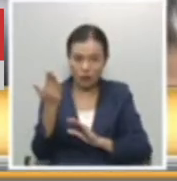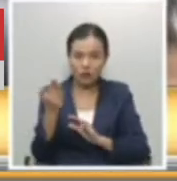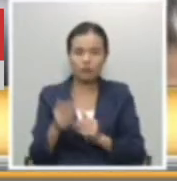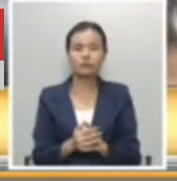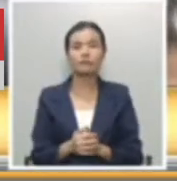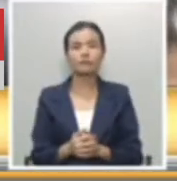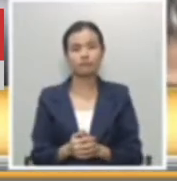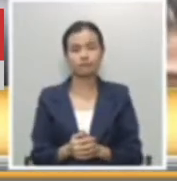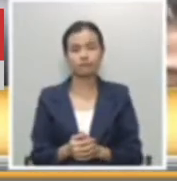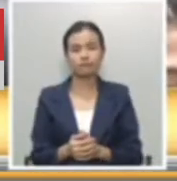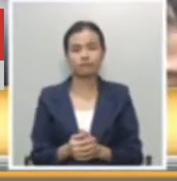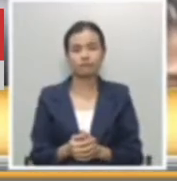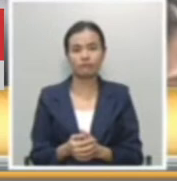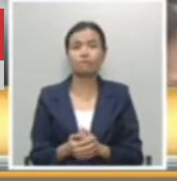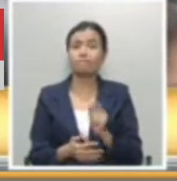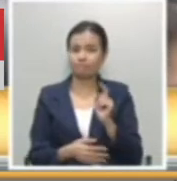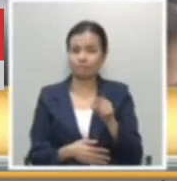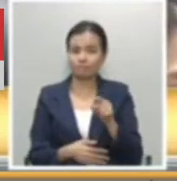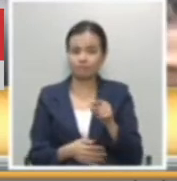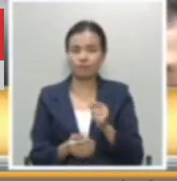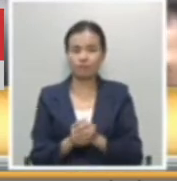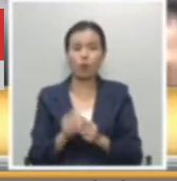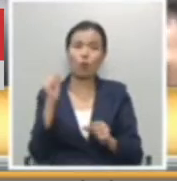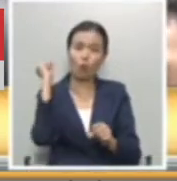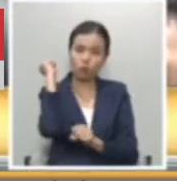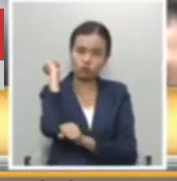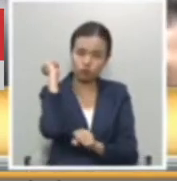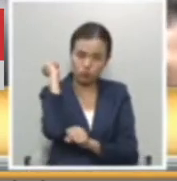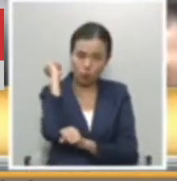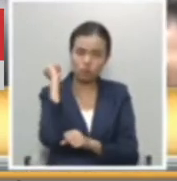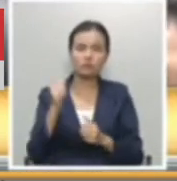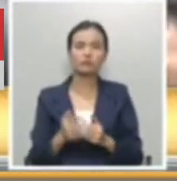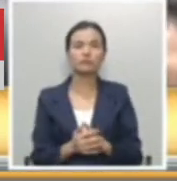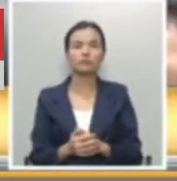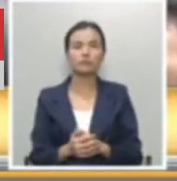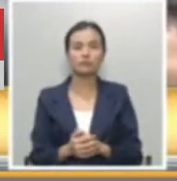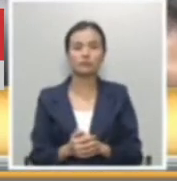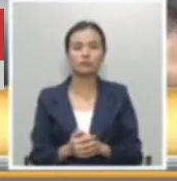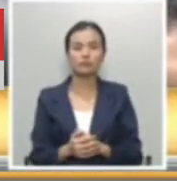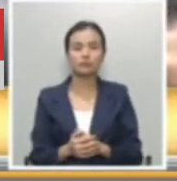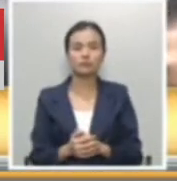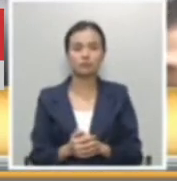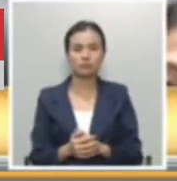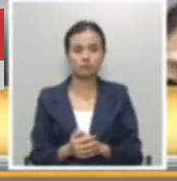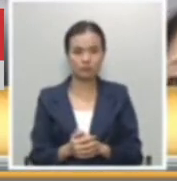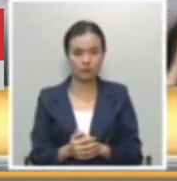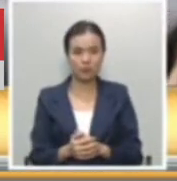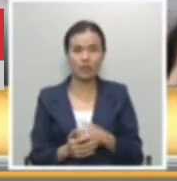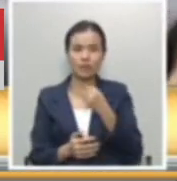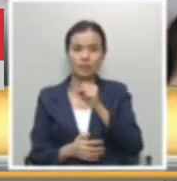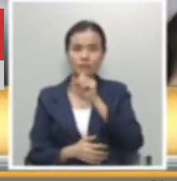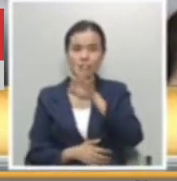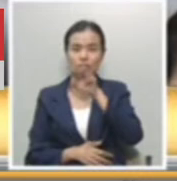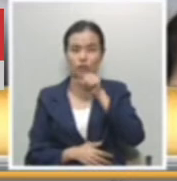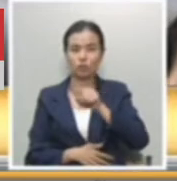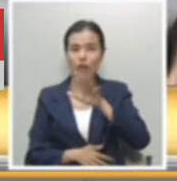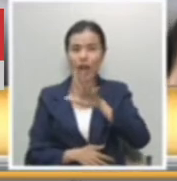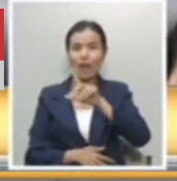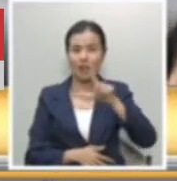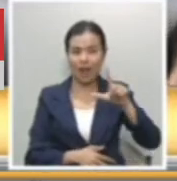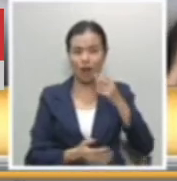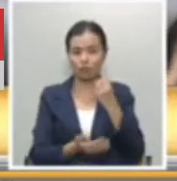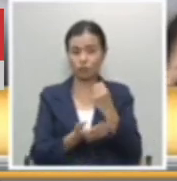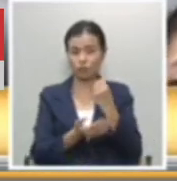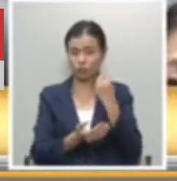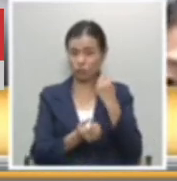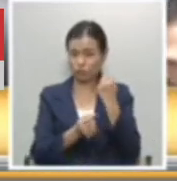นะครับเพราะฉะนั้นตรงนี้ครับคนจนลง 14.5 ล้านคนนะครับแต่พลเ